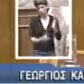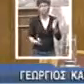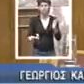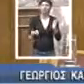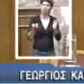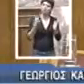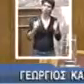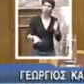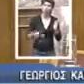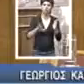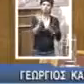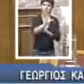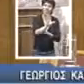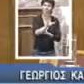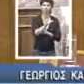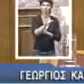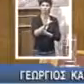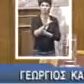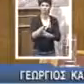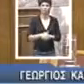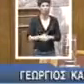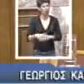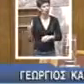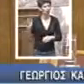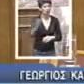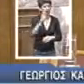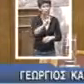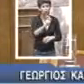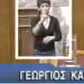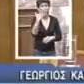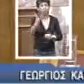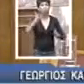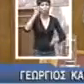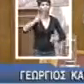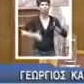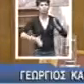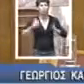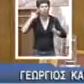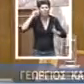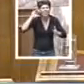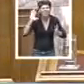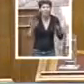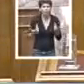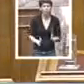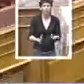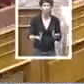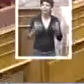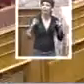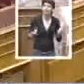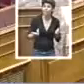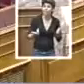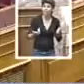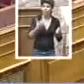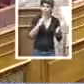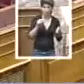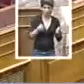γίνονται από τα κανάλια, τις ψυχομετρήσεις. Ρωτήστε τους για 25η Μαρτίου. Δεν ξέρουν. Γιατί? Τους